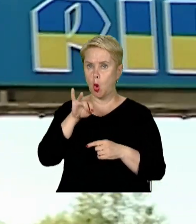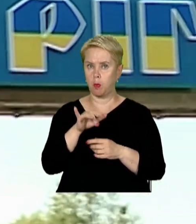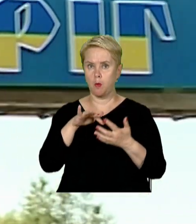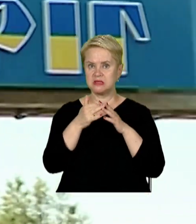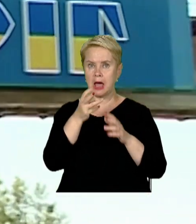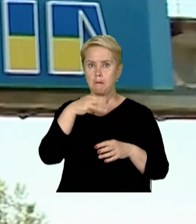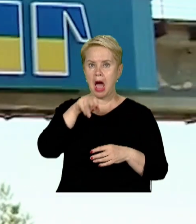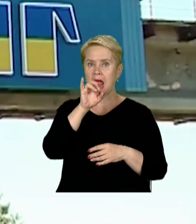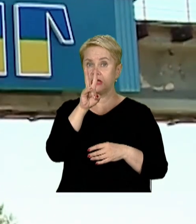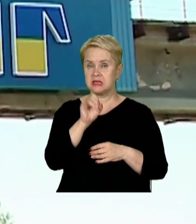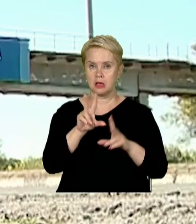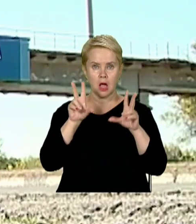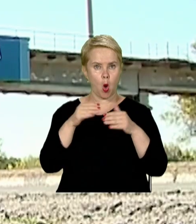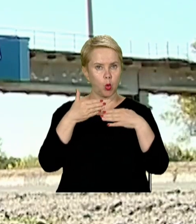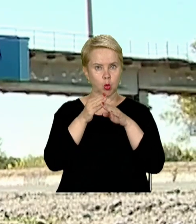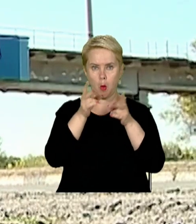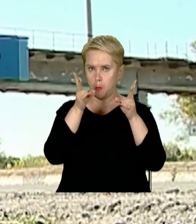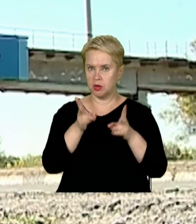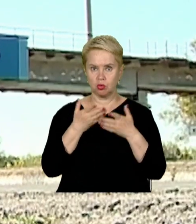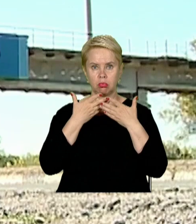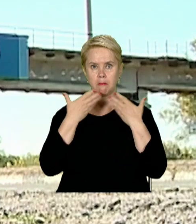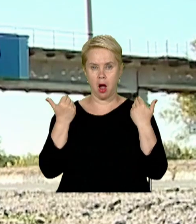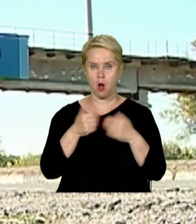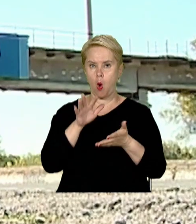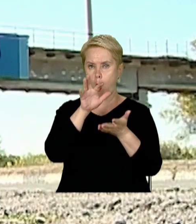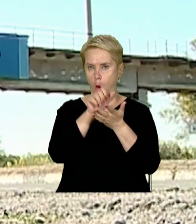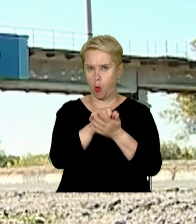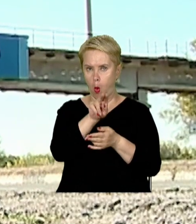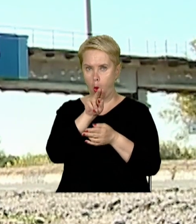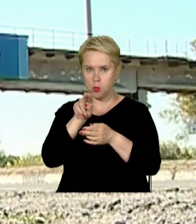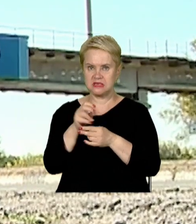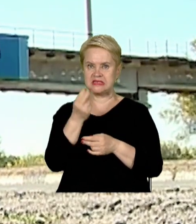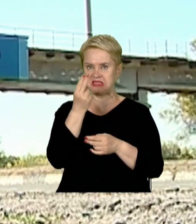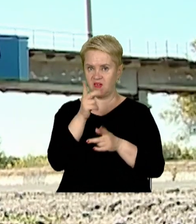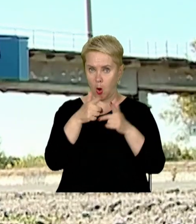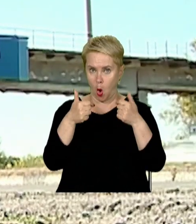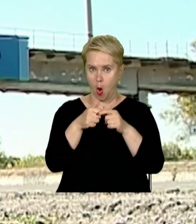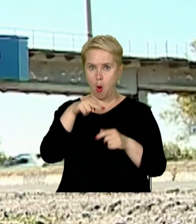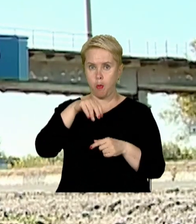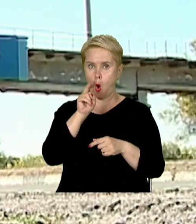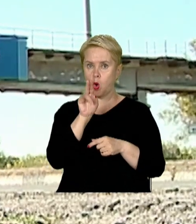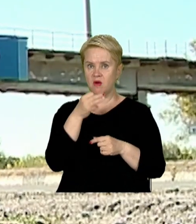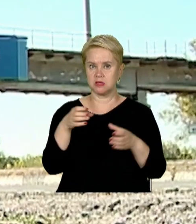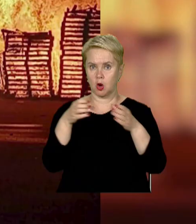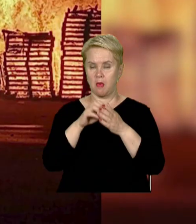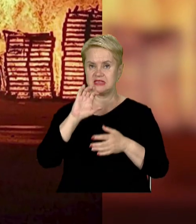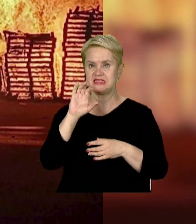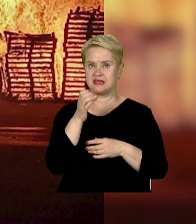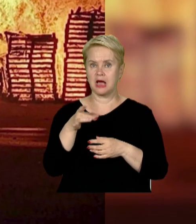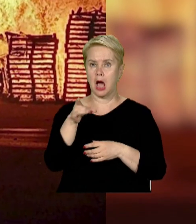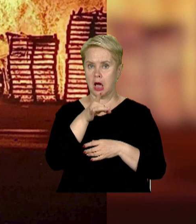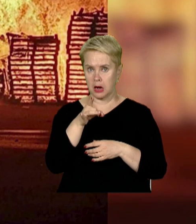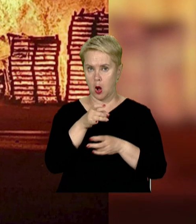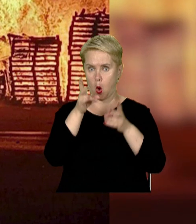селу Мар'їнське. На щастя, руйнувань і постраждалих немає. Окупанти обстріляли і цивільний об'єкт в Покровській громаді Синельниківського